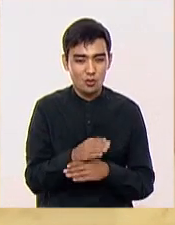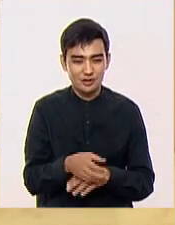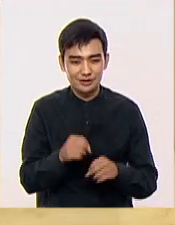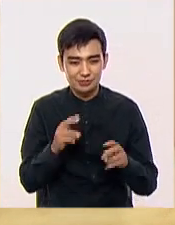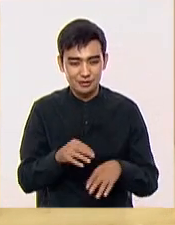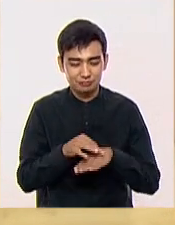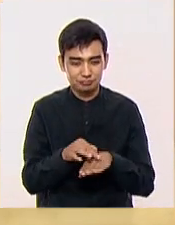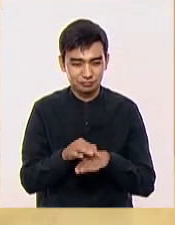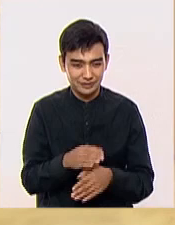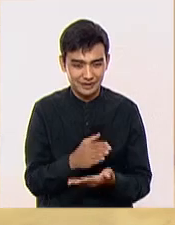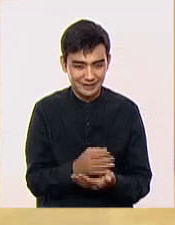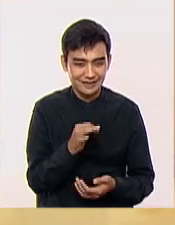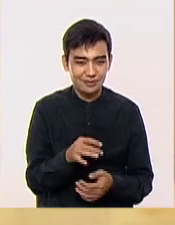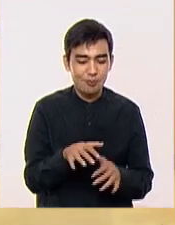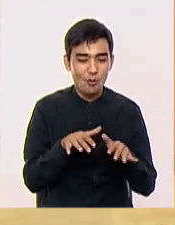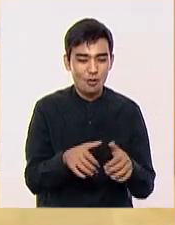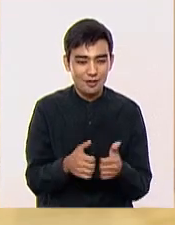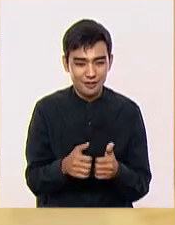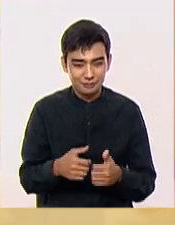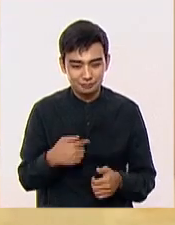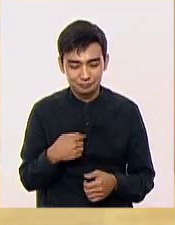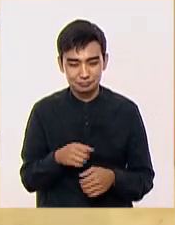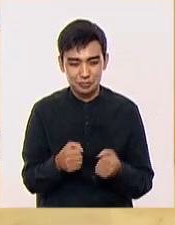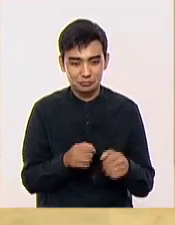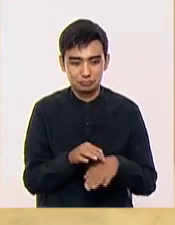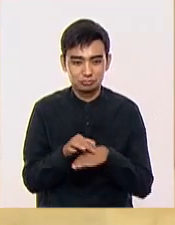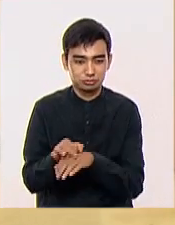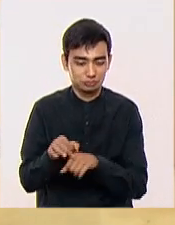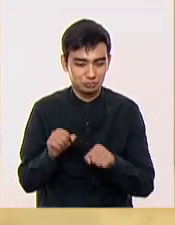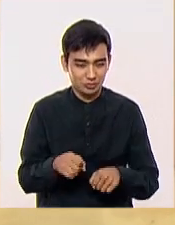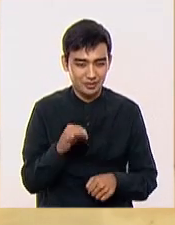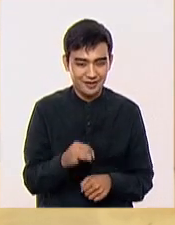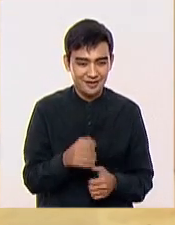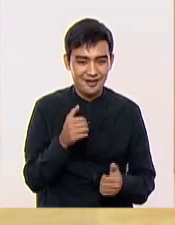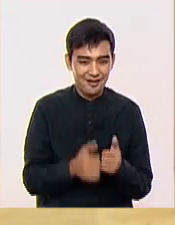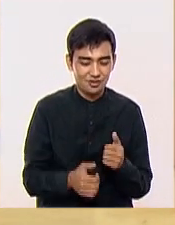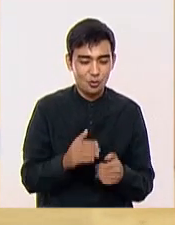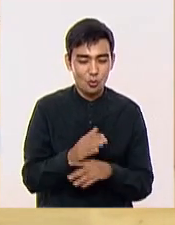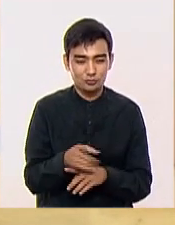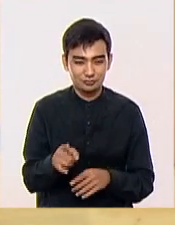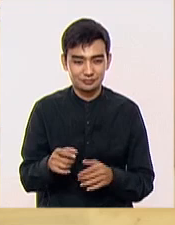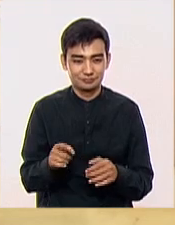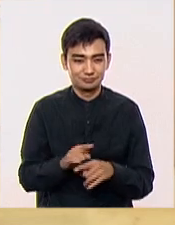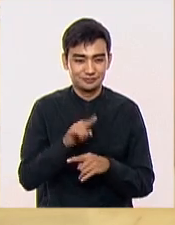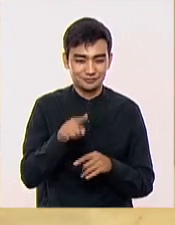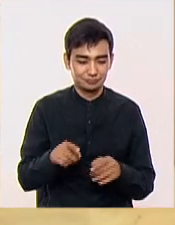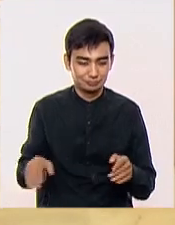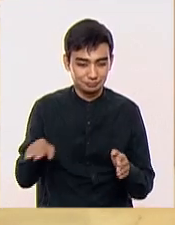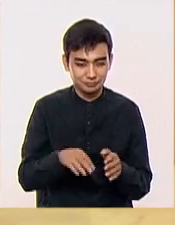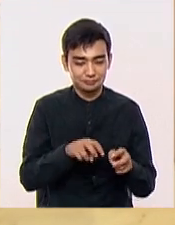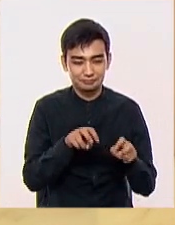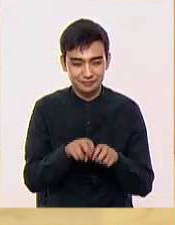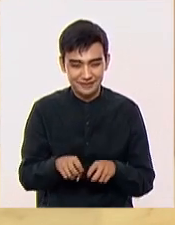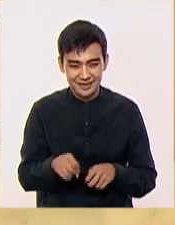көліктер тасымалдайды. Теңізге де сол көліктермен баруға болады. Әр қонағын әуежайдан күтіп алған сәттен бастап, қонақ